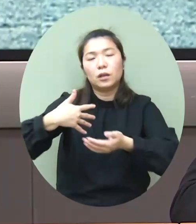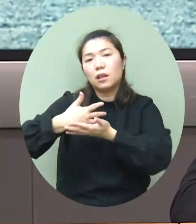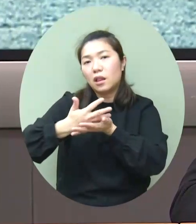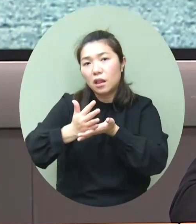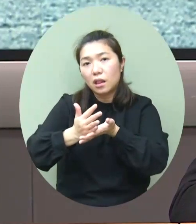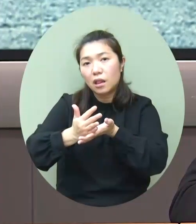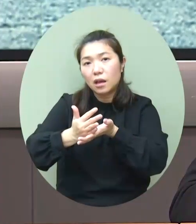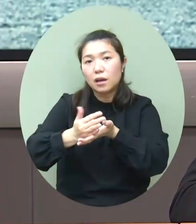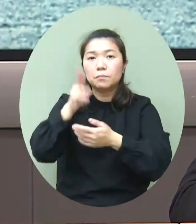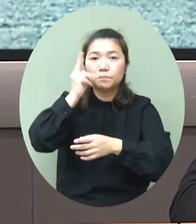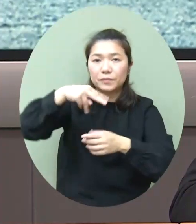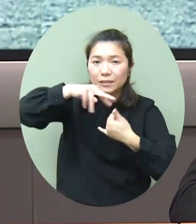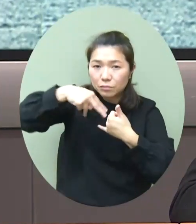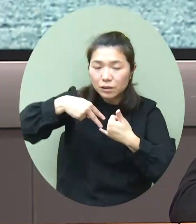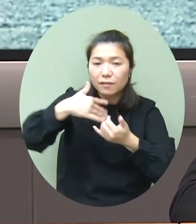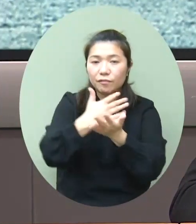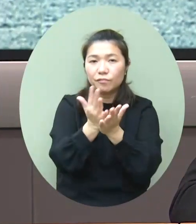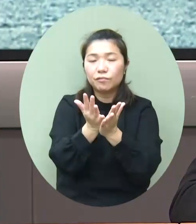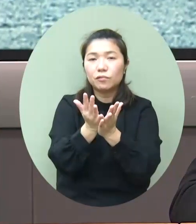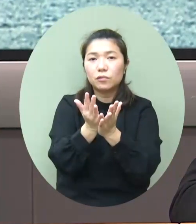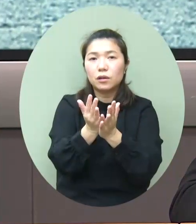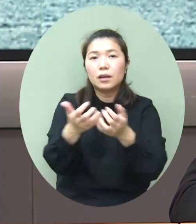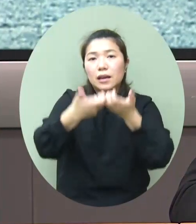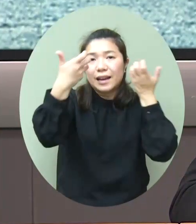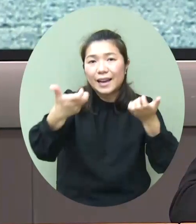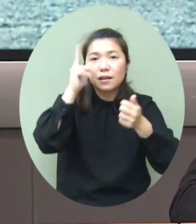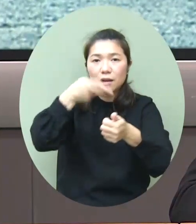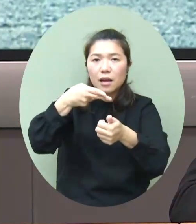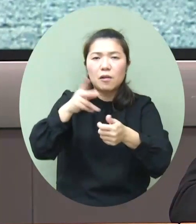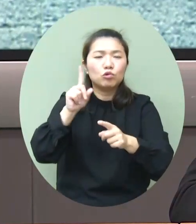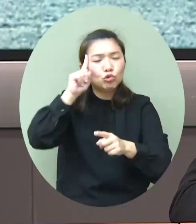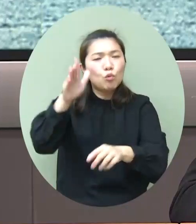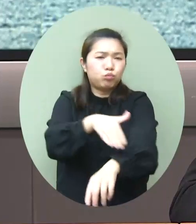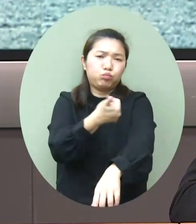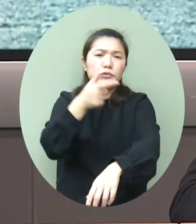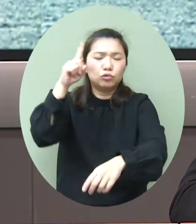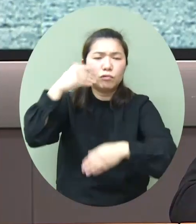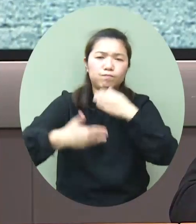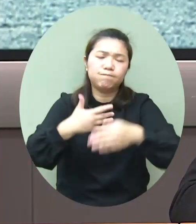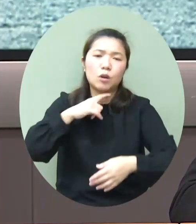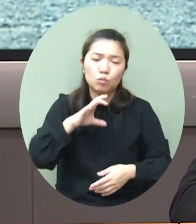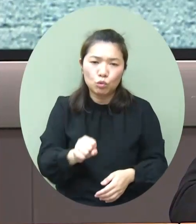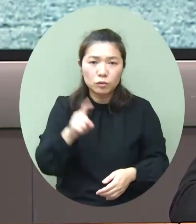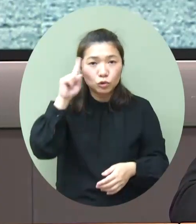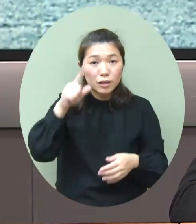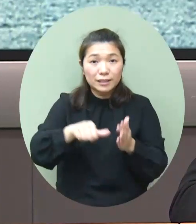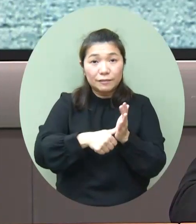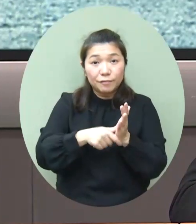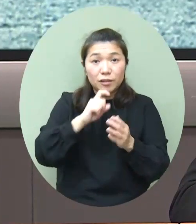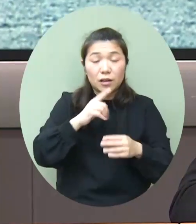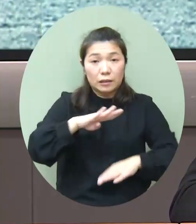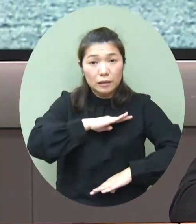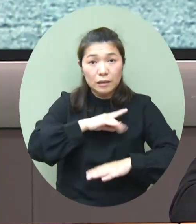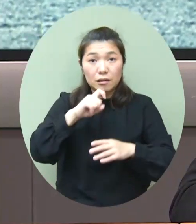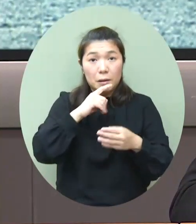就可以比如说发出检疫令、隔离令，过程也会顺畅有